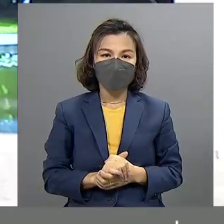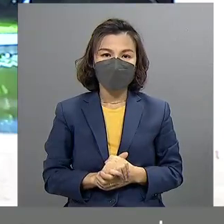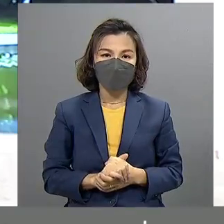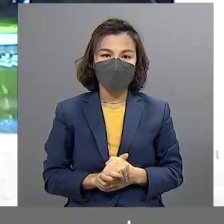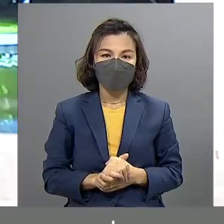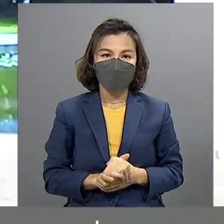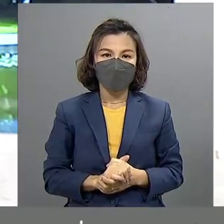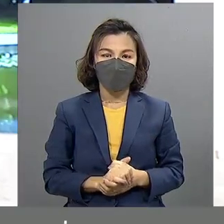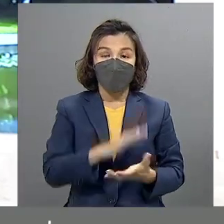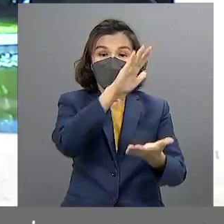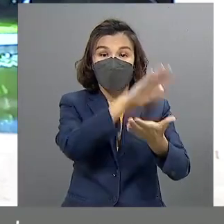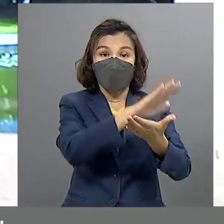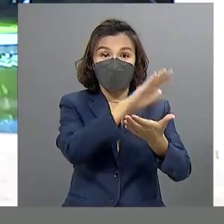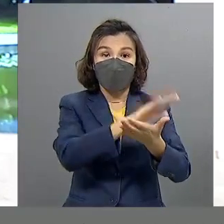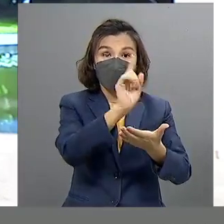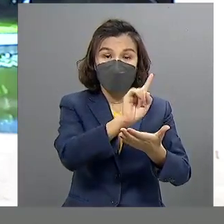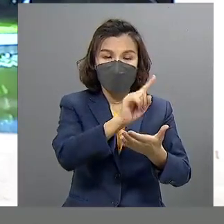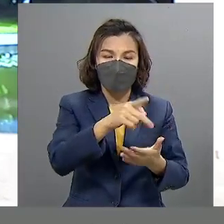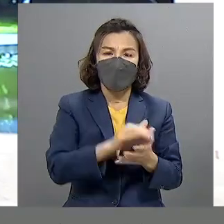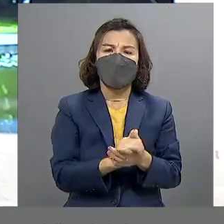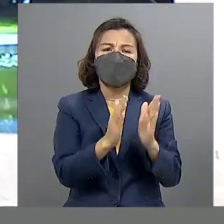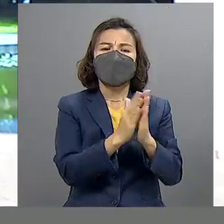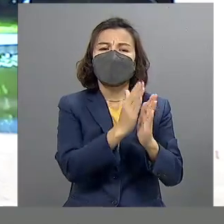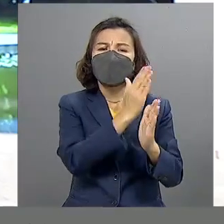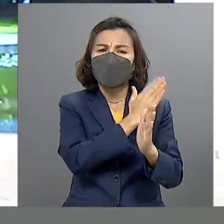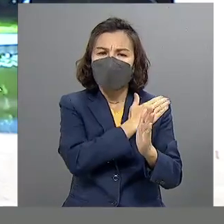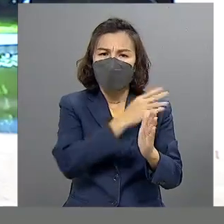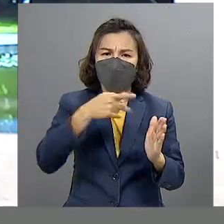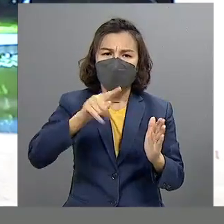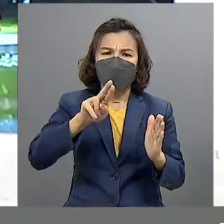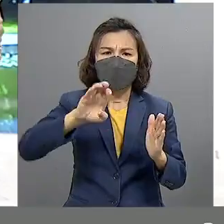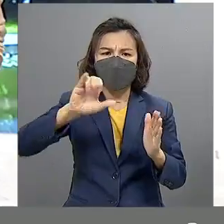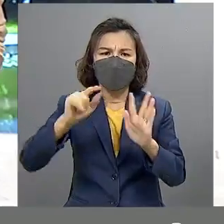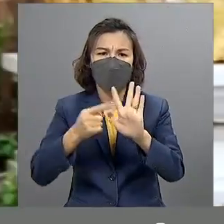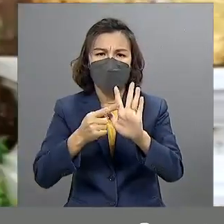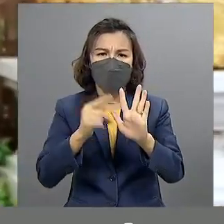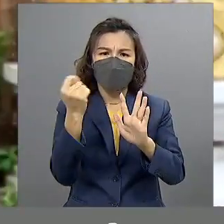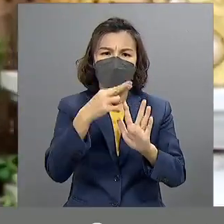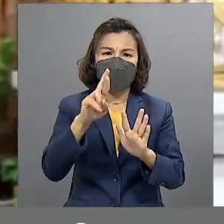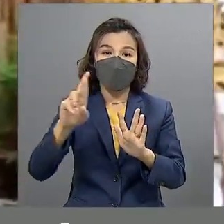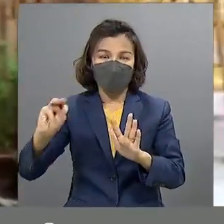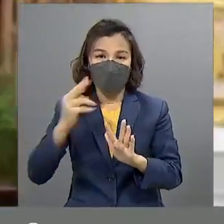งเรียนพระปริยัติธรรมวัดพระแก้วดอนเต้าสุชาดารามค่ะ